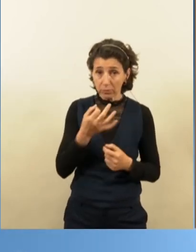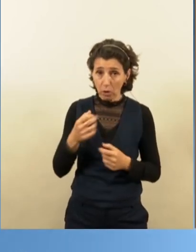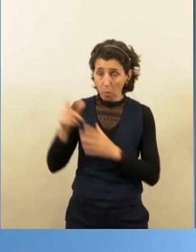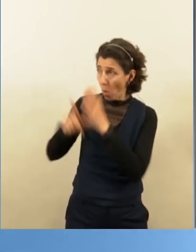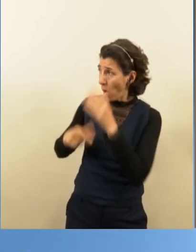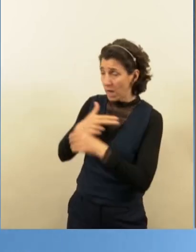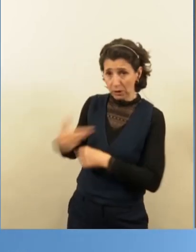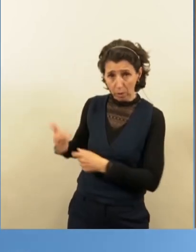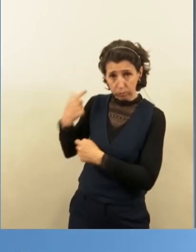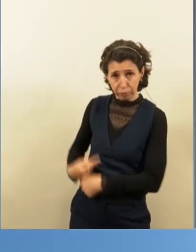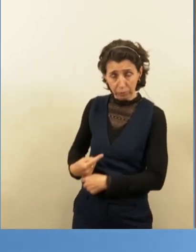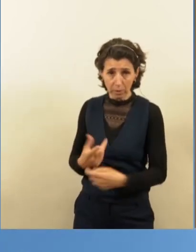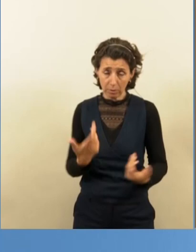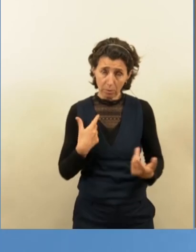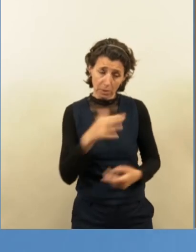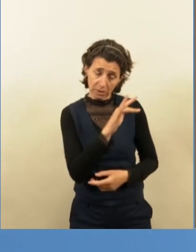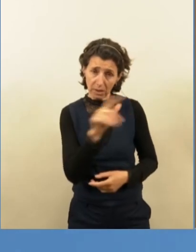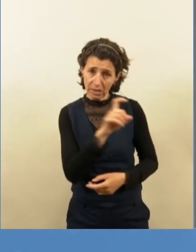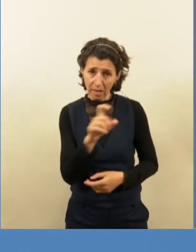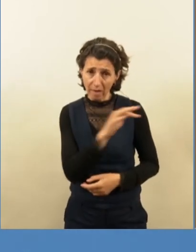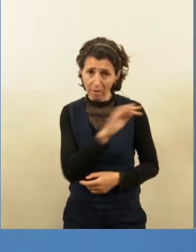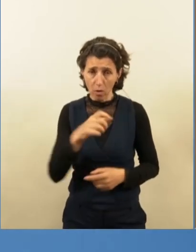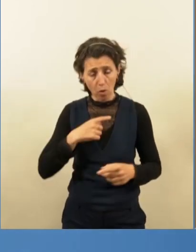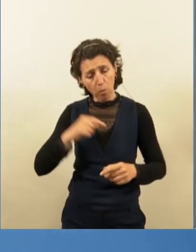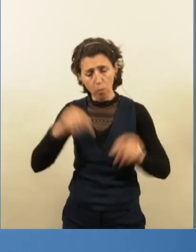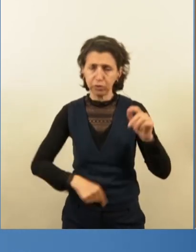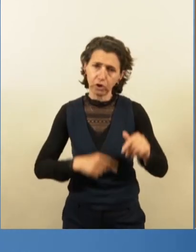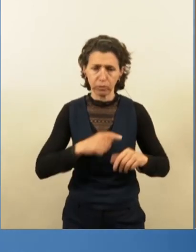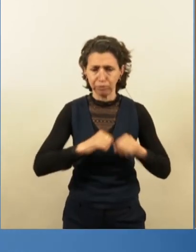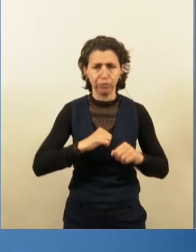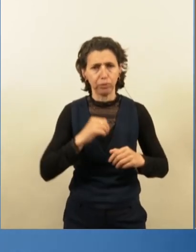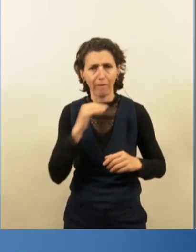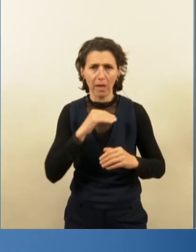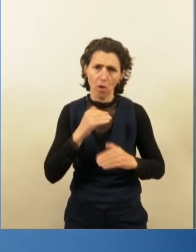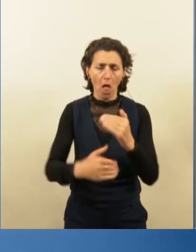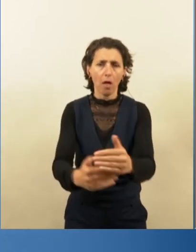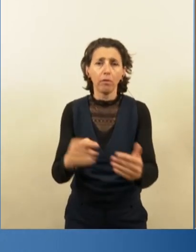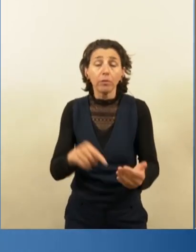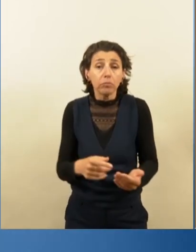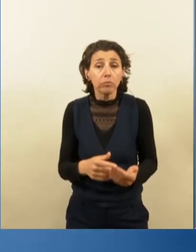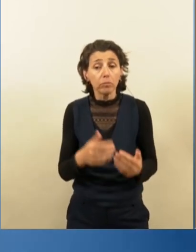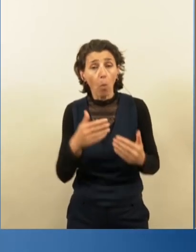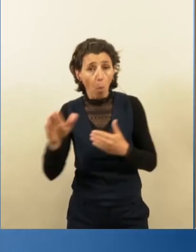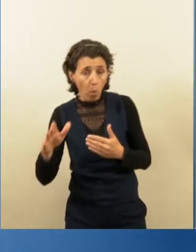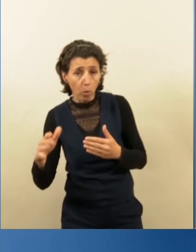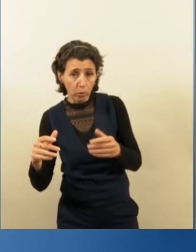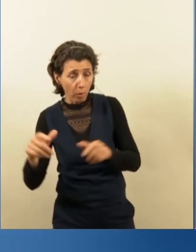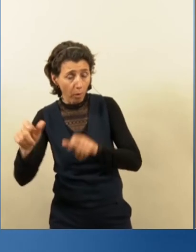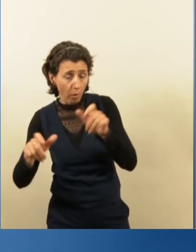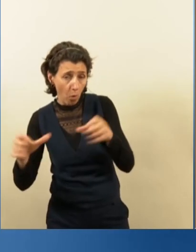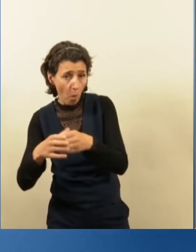qu'il faut accélérer d'autres acteurs politiques proches de vous pensent différemment